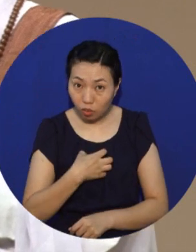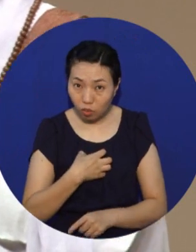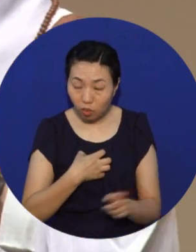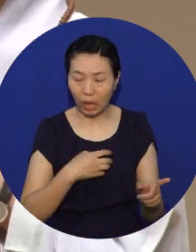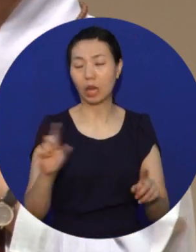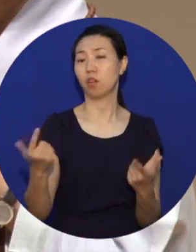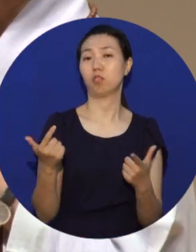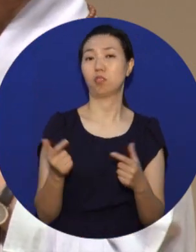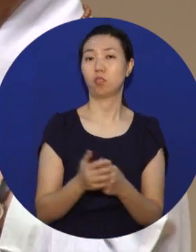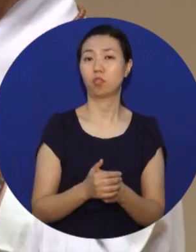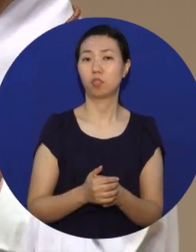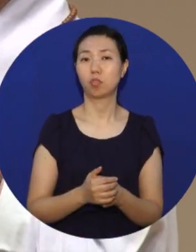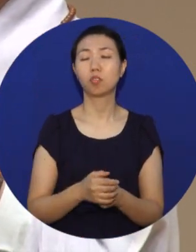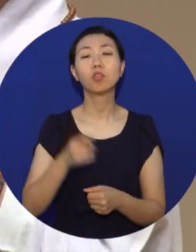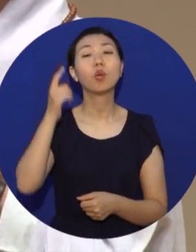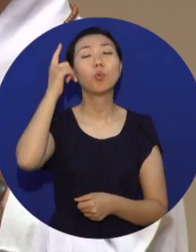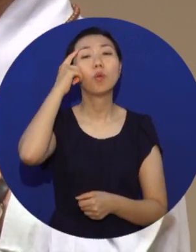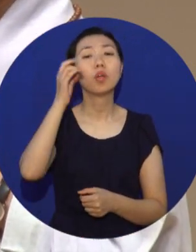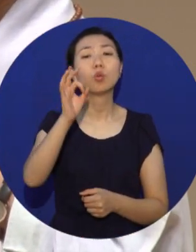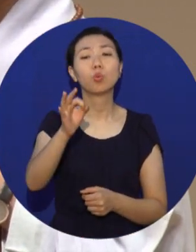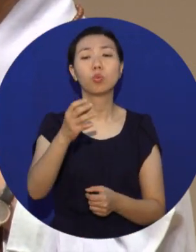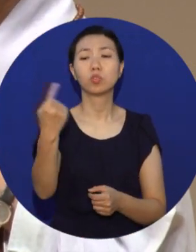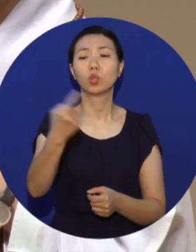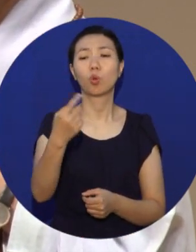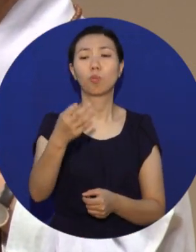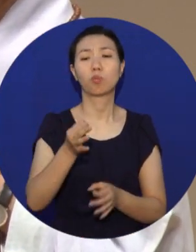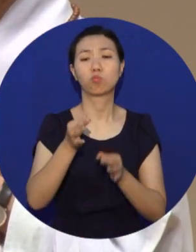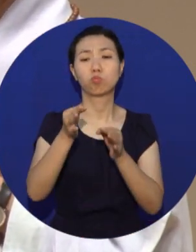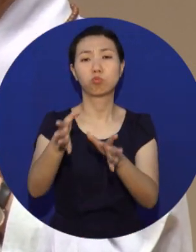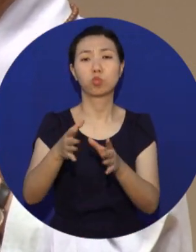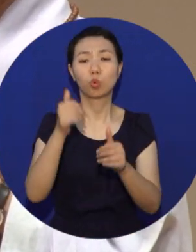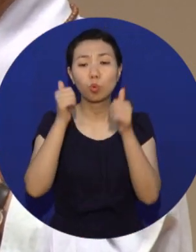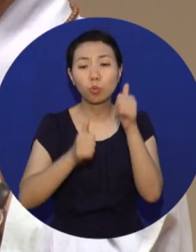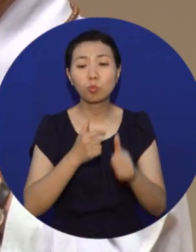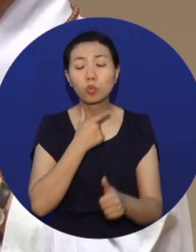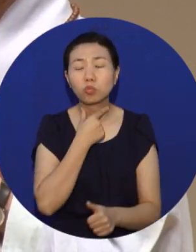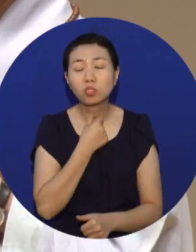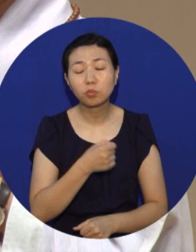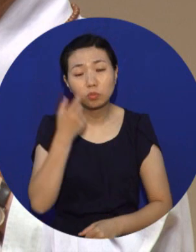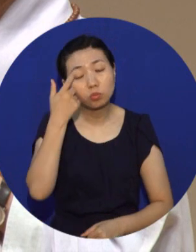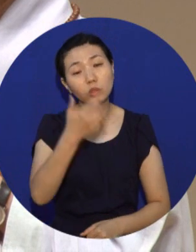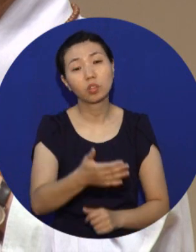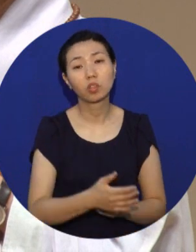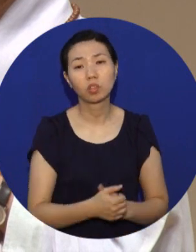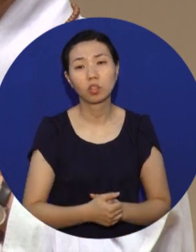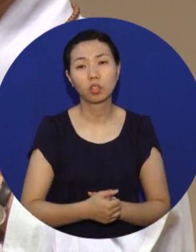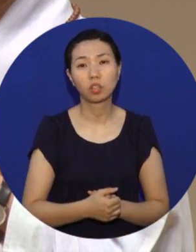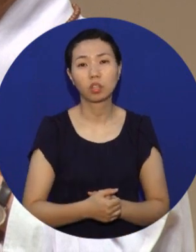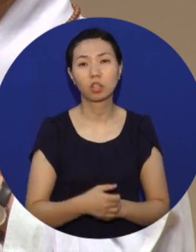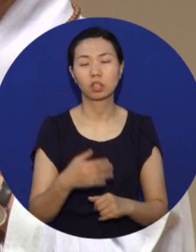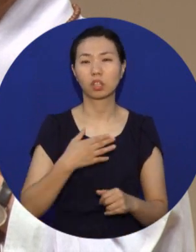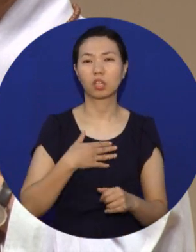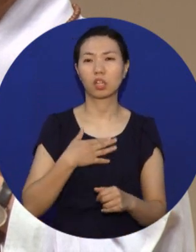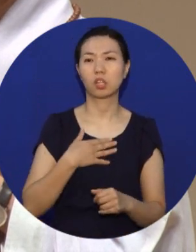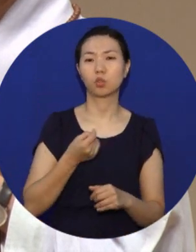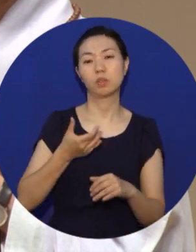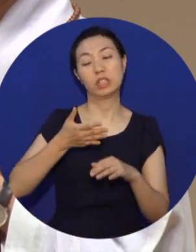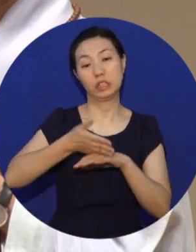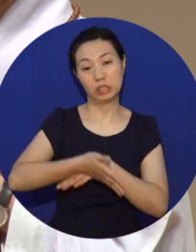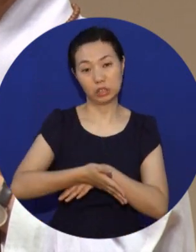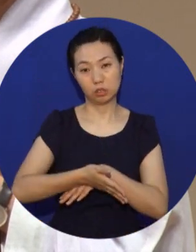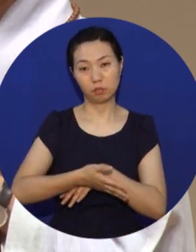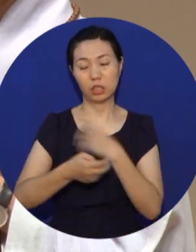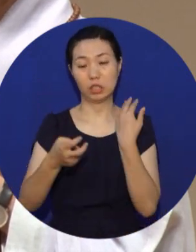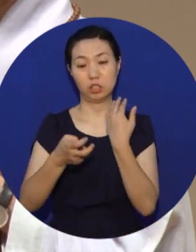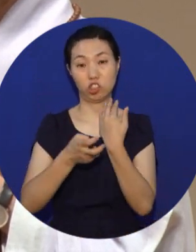때문에 지금 몇 천만 원 들여가지고 공부를 또 하려고 그러나? 제가 좀 뒤늦게 의학 전문 대학원을 가고